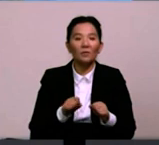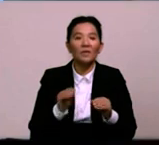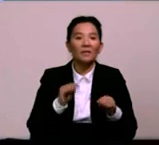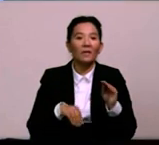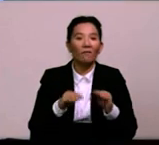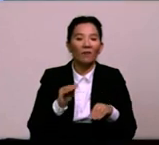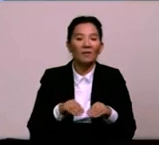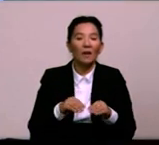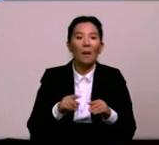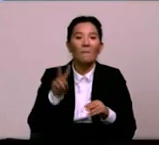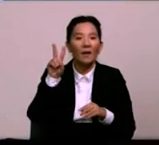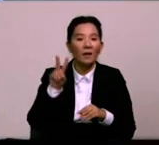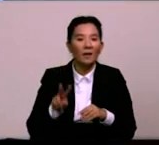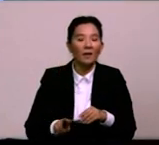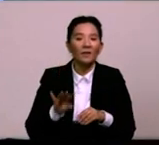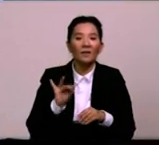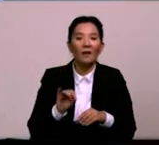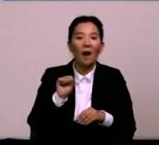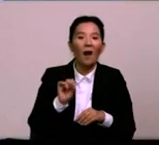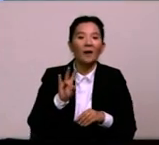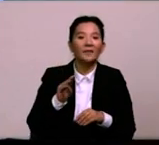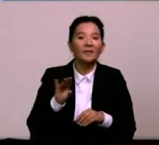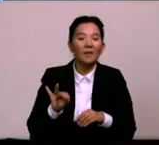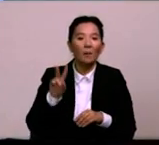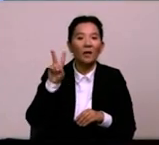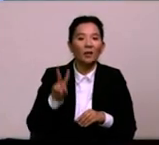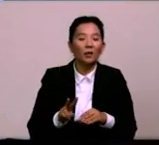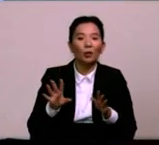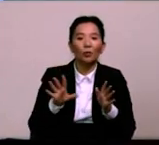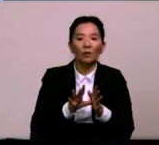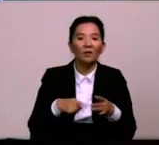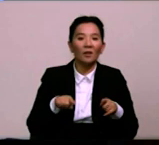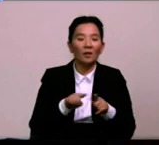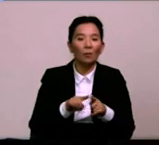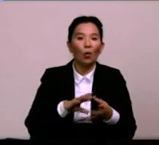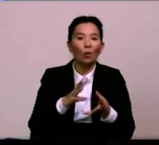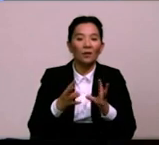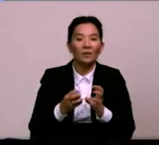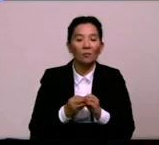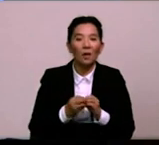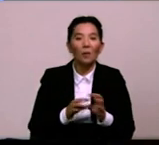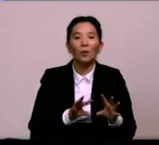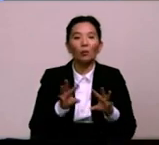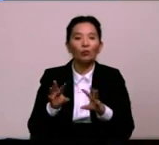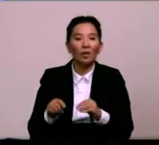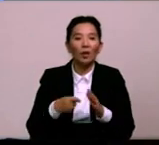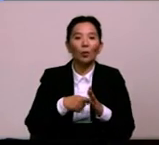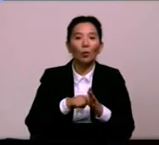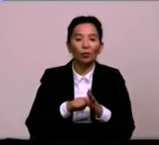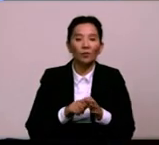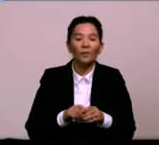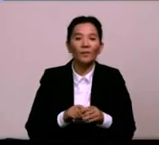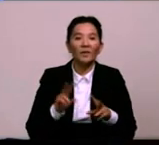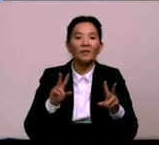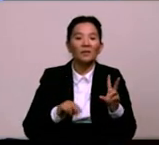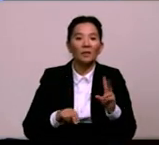создавать параллельные и антипараллельные токи вот таким вот образом, переключая ключ.